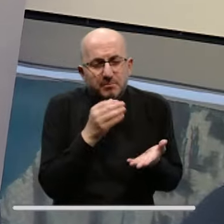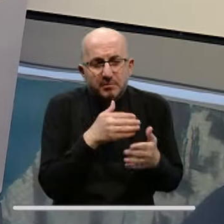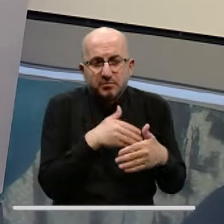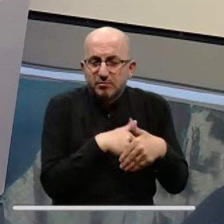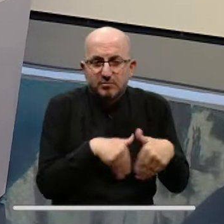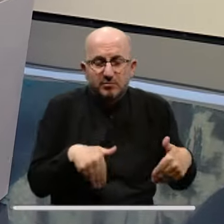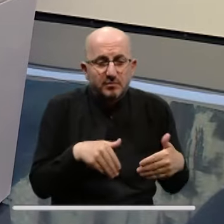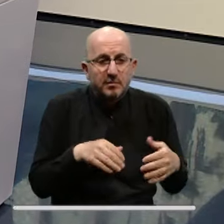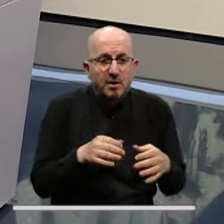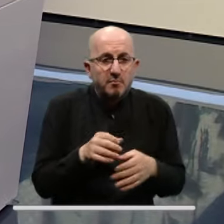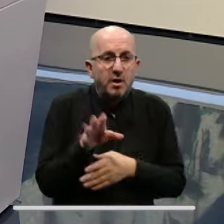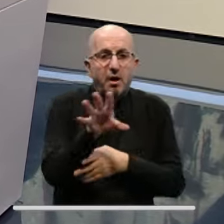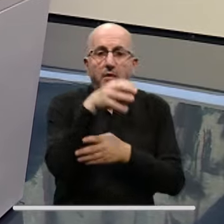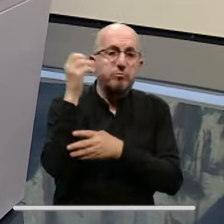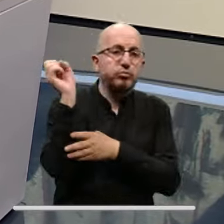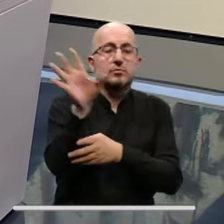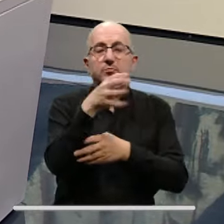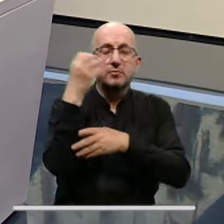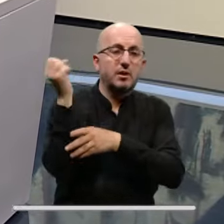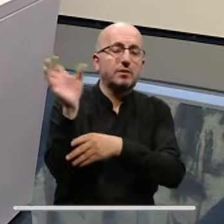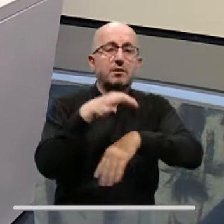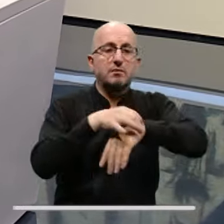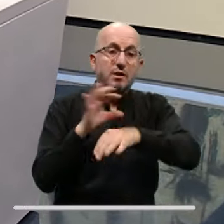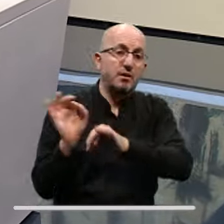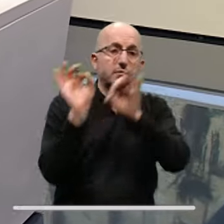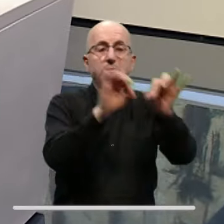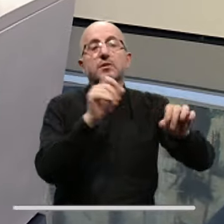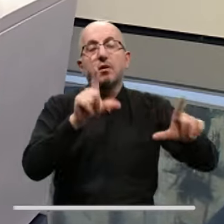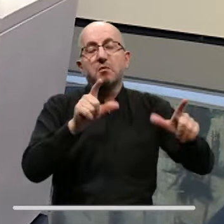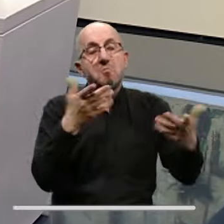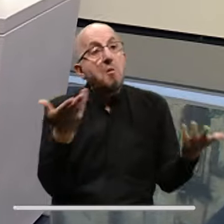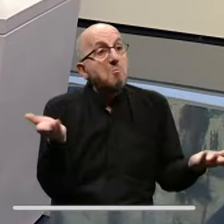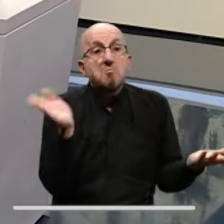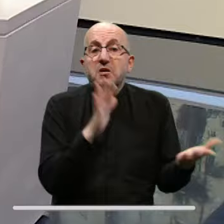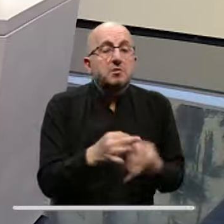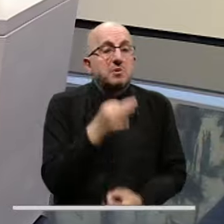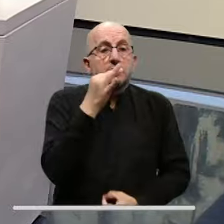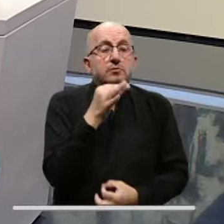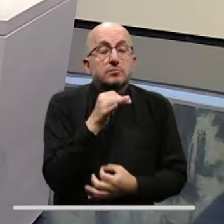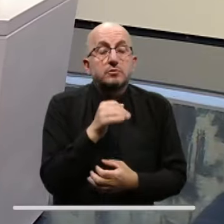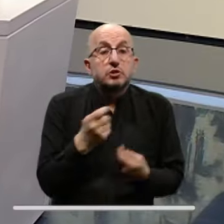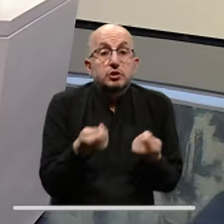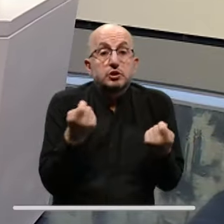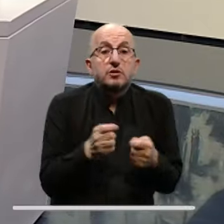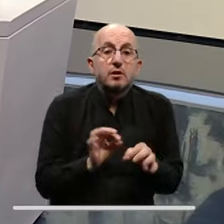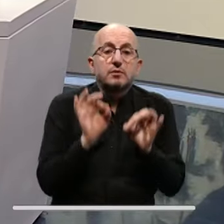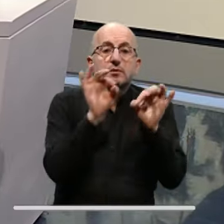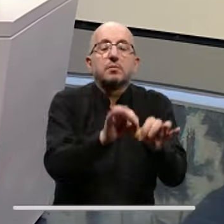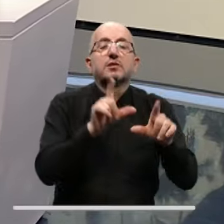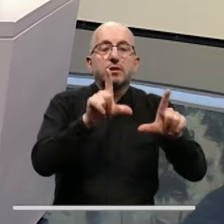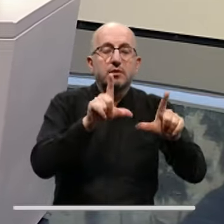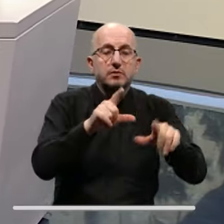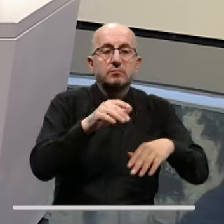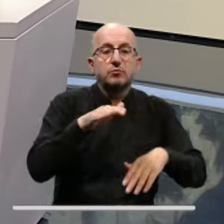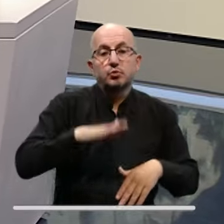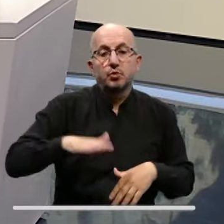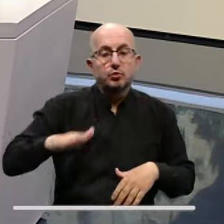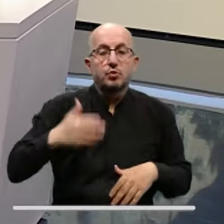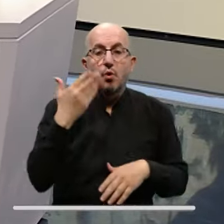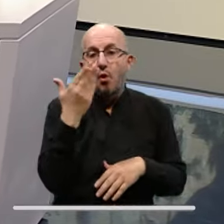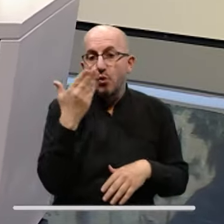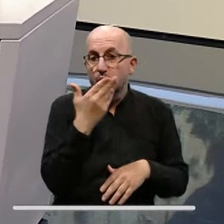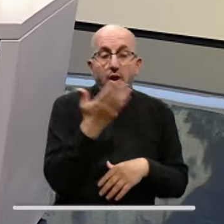Bir ambulansın belki hastaneye yetişmesi lazım veya bir başkasının işine yetişmesi lazım. Çocuğunu kreşten